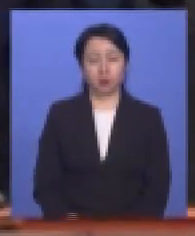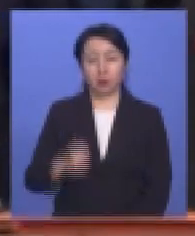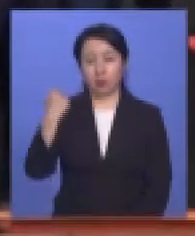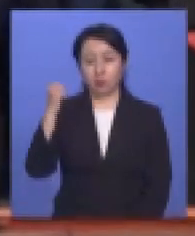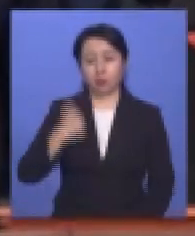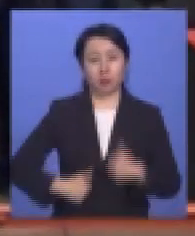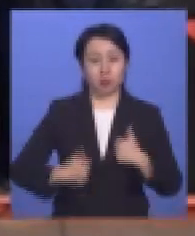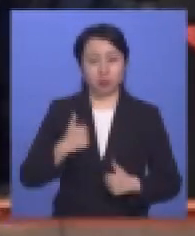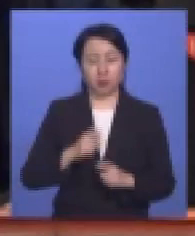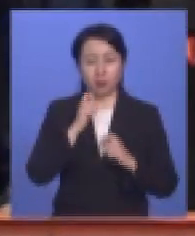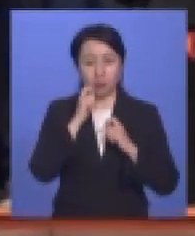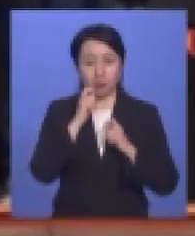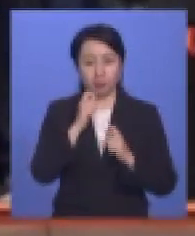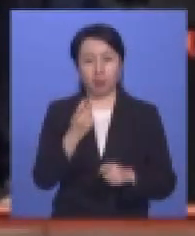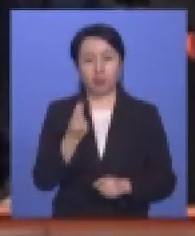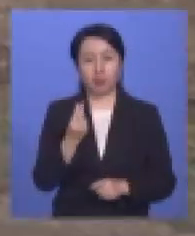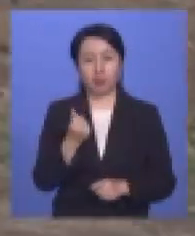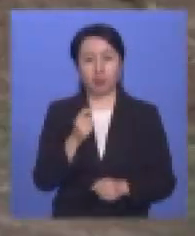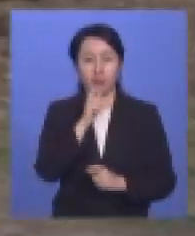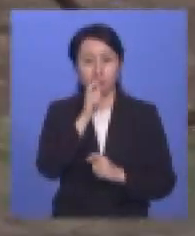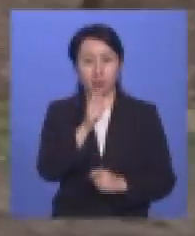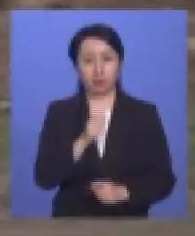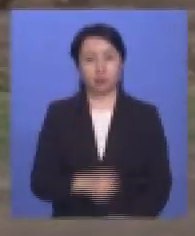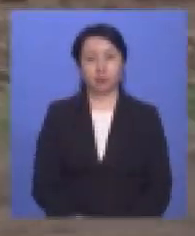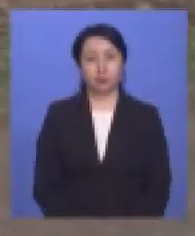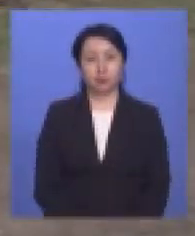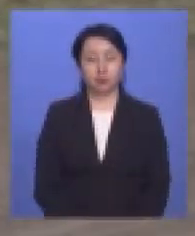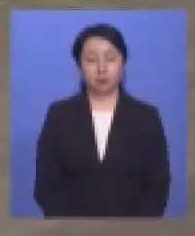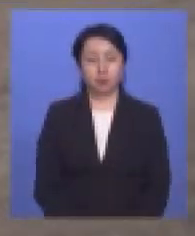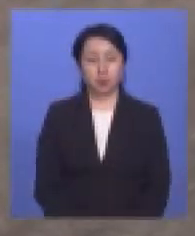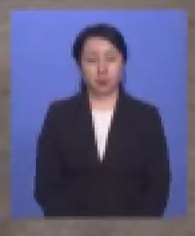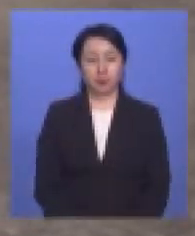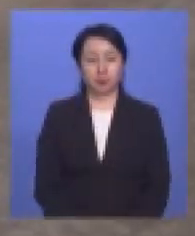Победители соревнований награждены денежными призами. Тамерлан Тлеубаев, Денис Кузнецов, служба новостей.